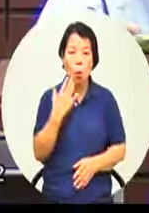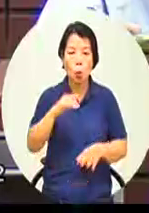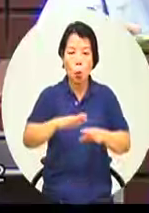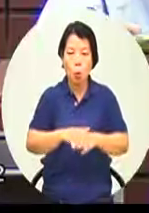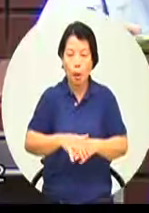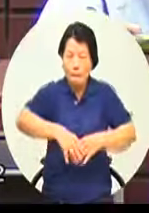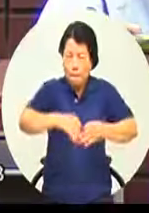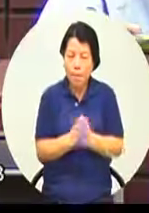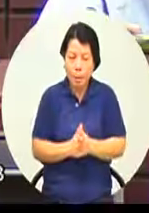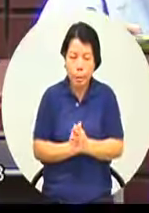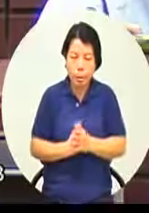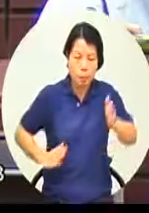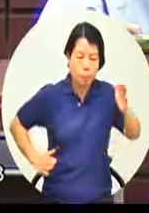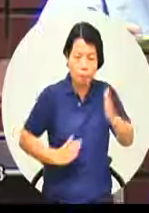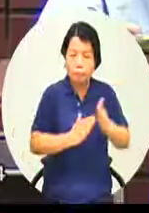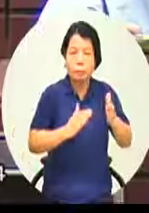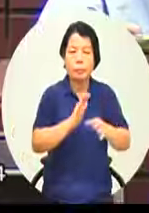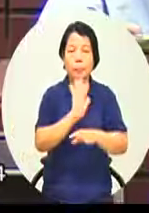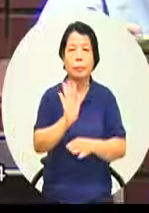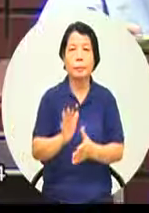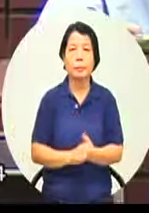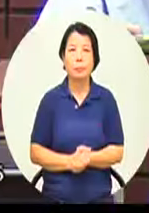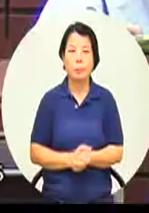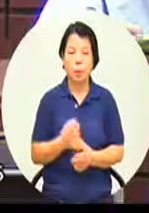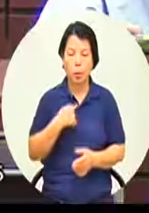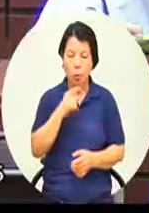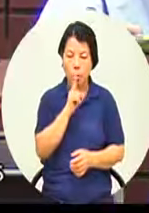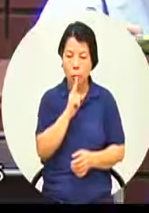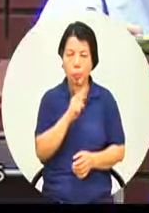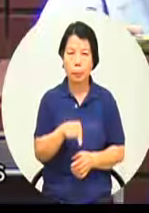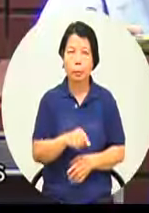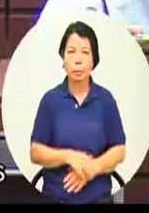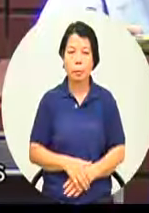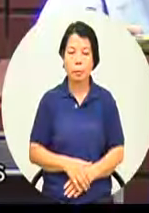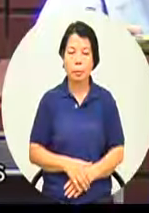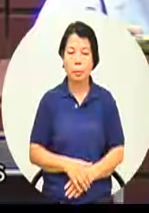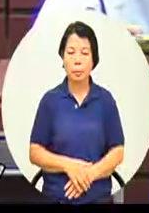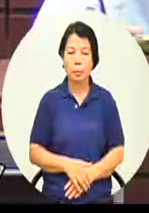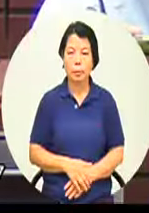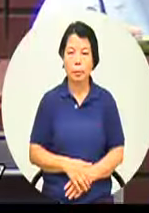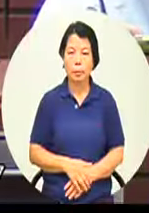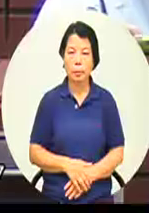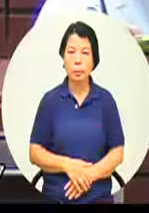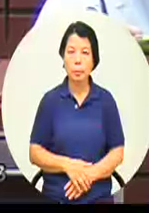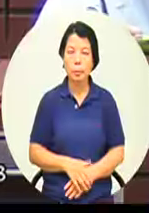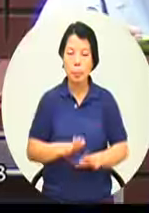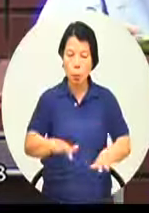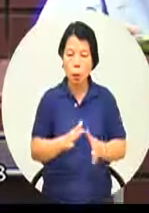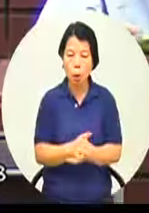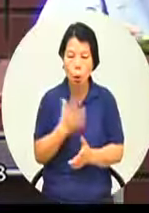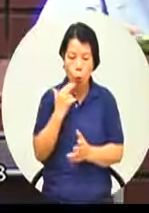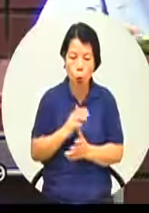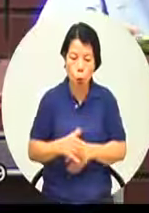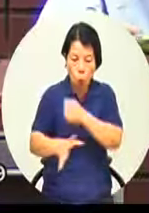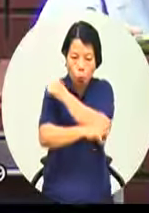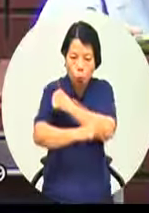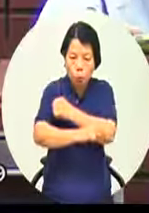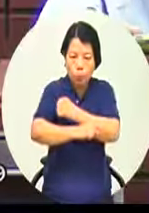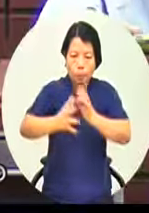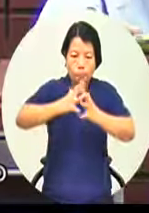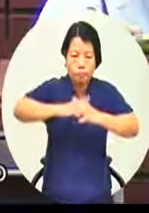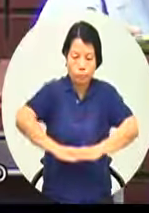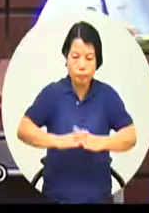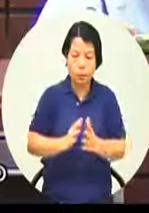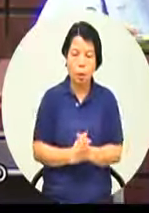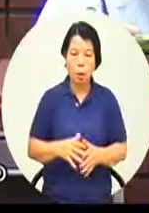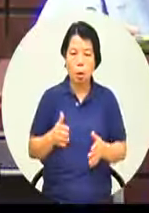我当然我希望快速，但是我要讲的就是说就按那金炮仔的面行行